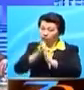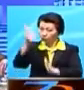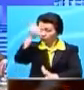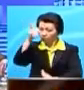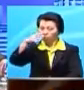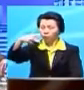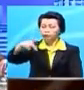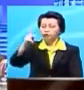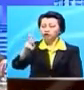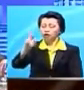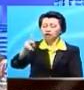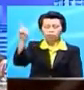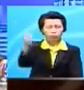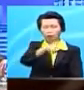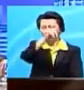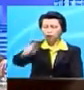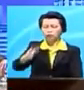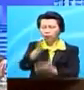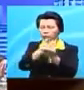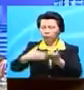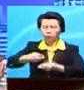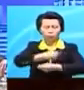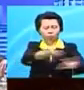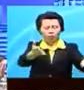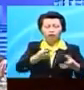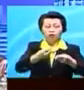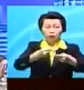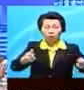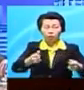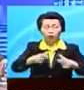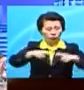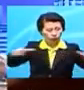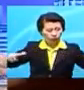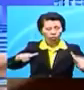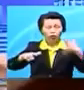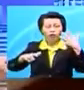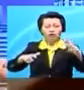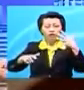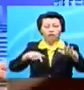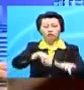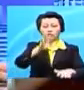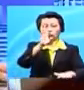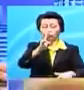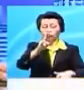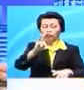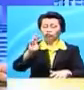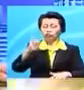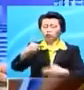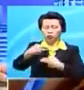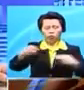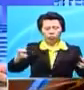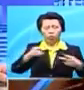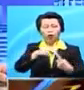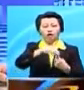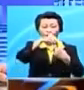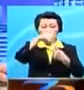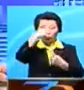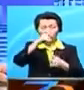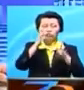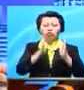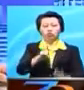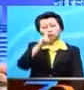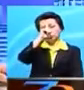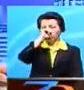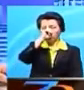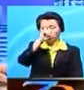Selangor membatalkan pembahagian tanah seluas 15.7 hektar yang dihaskan untuk masyarakat India di